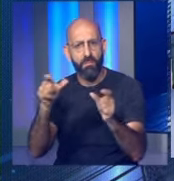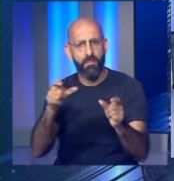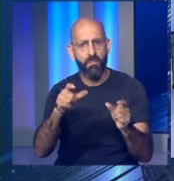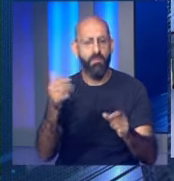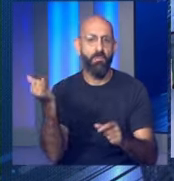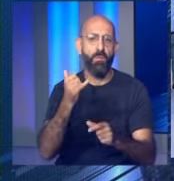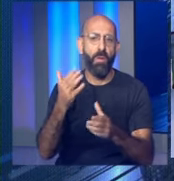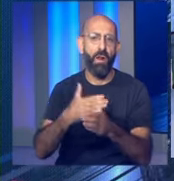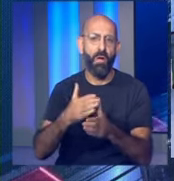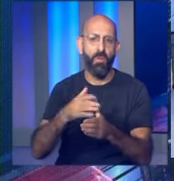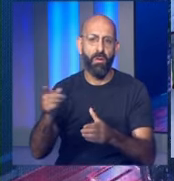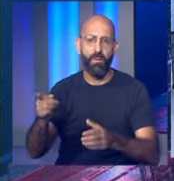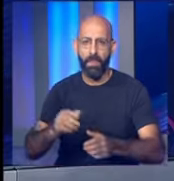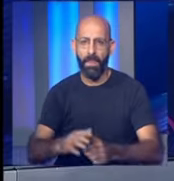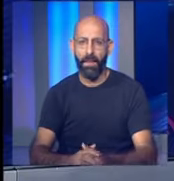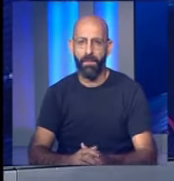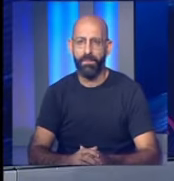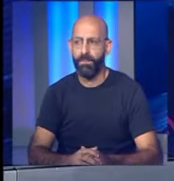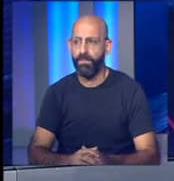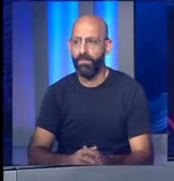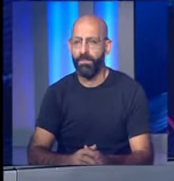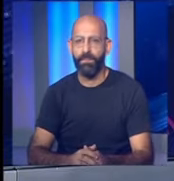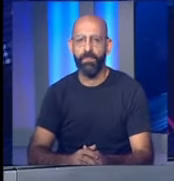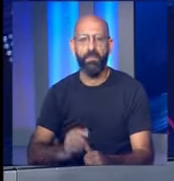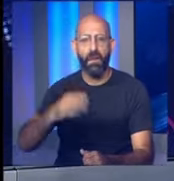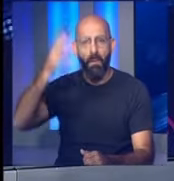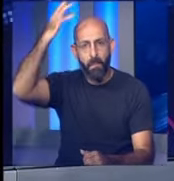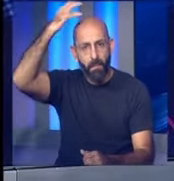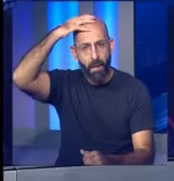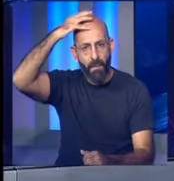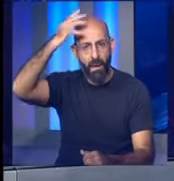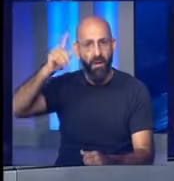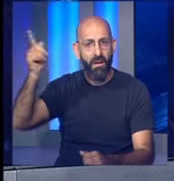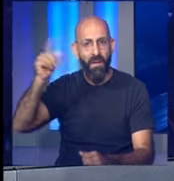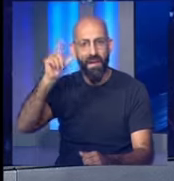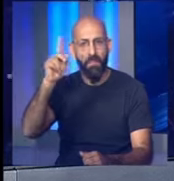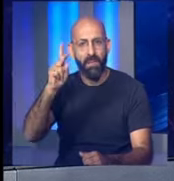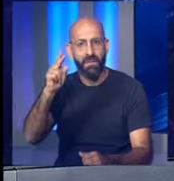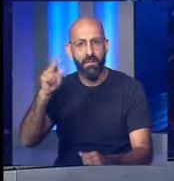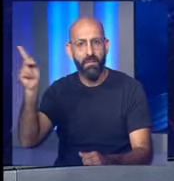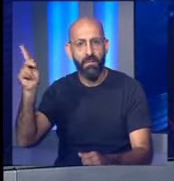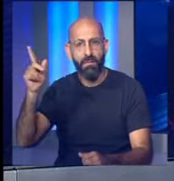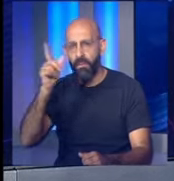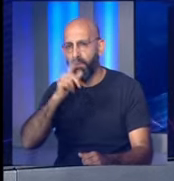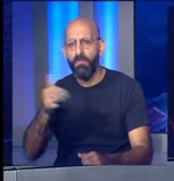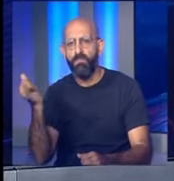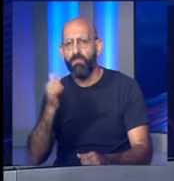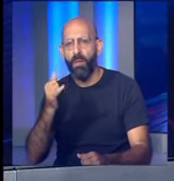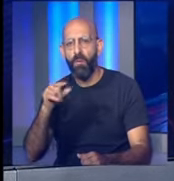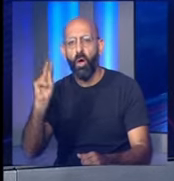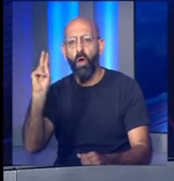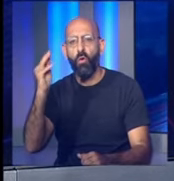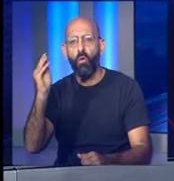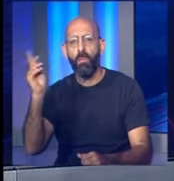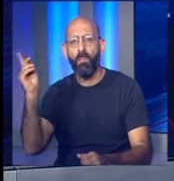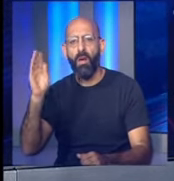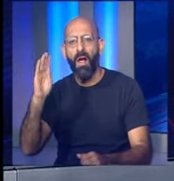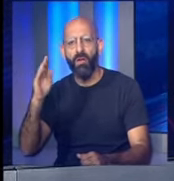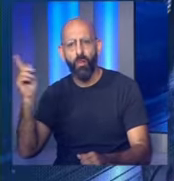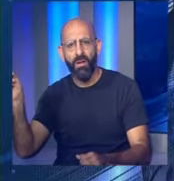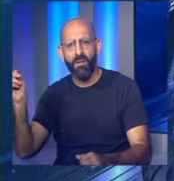الأمنية وتحديدا في هذه المرحلة. في الفاتيكان التقى البابا فرانسيس في مكتبه الخاص بطريرك